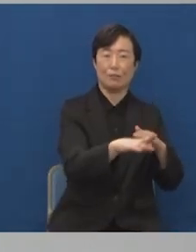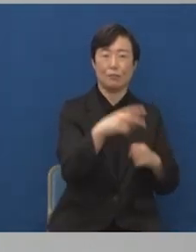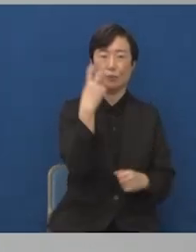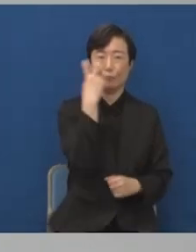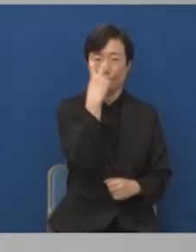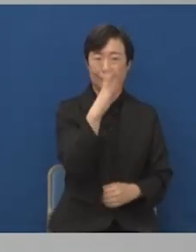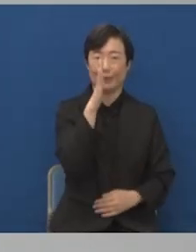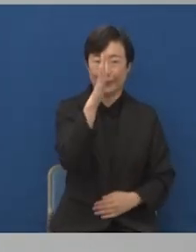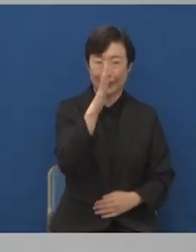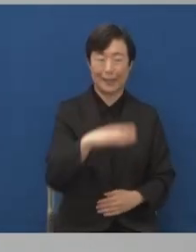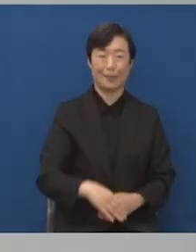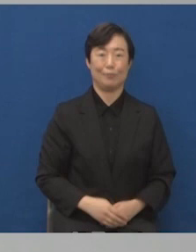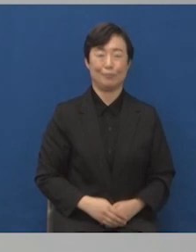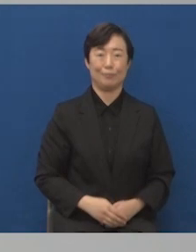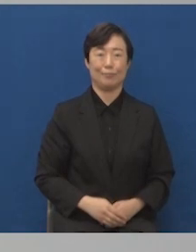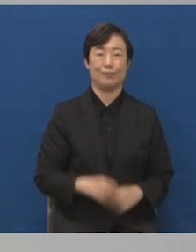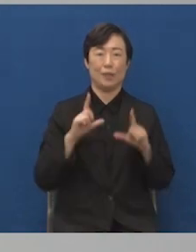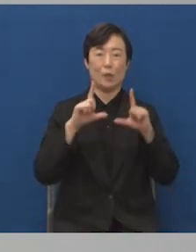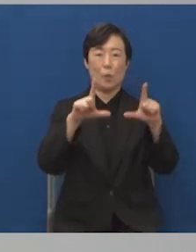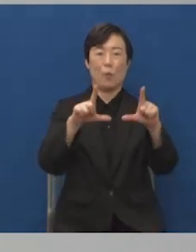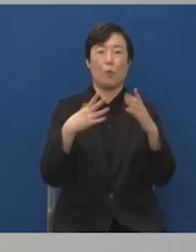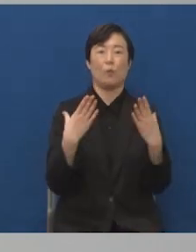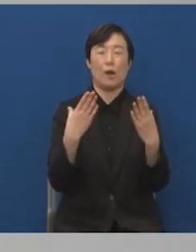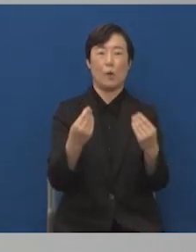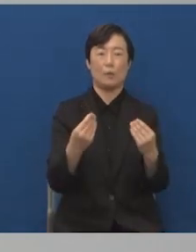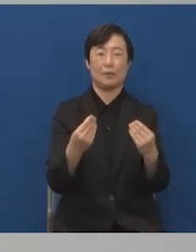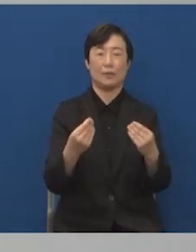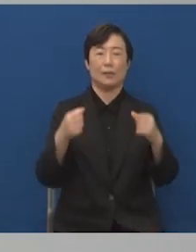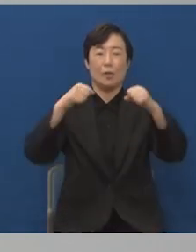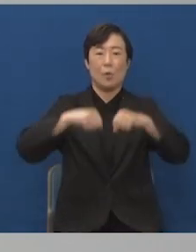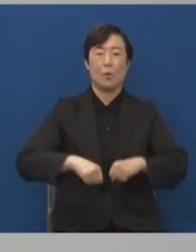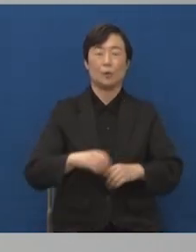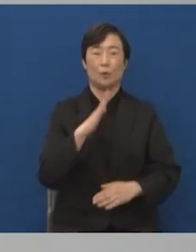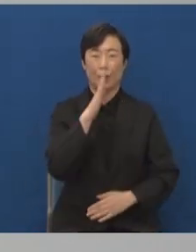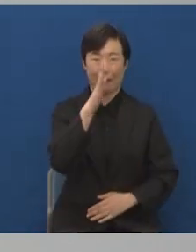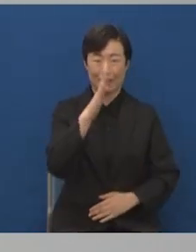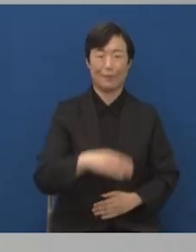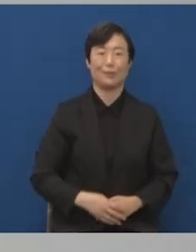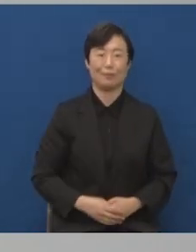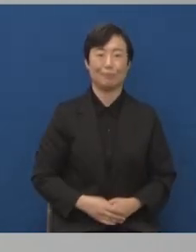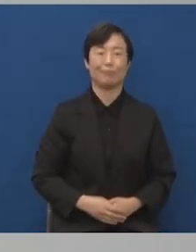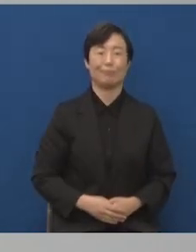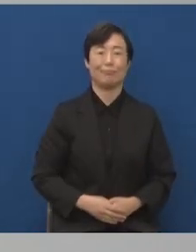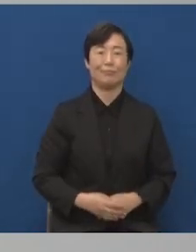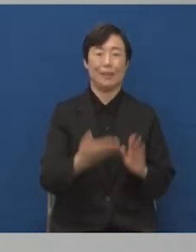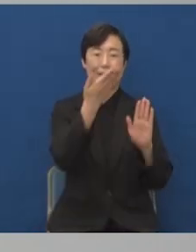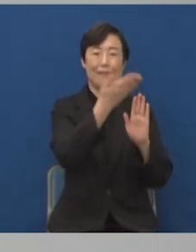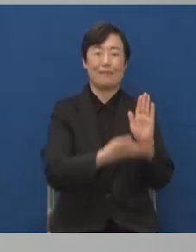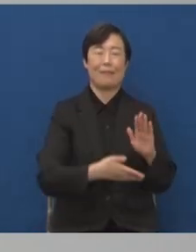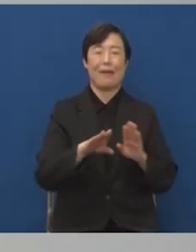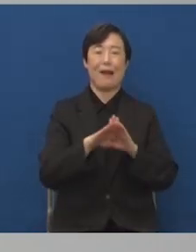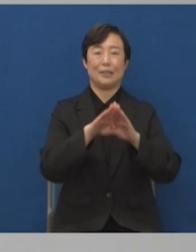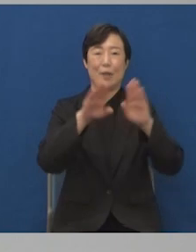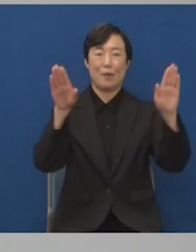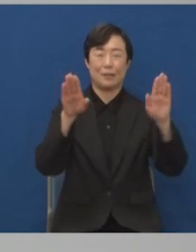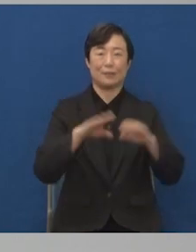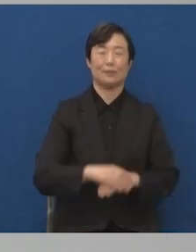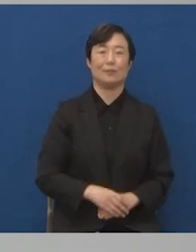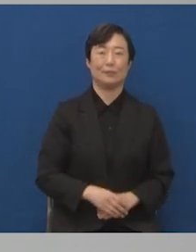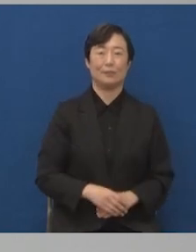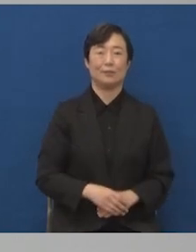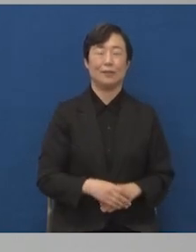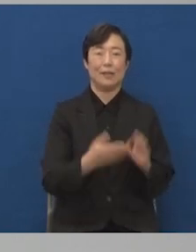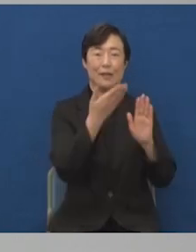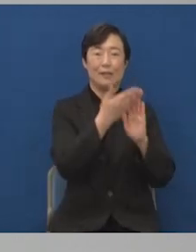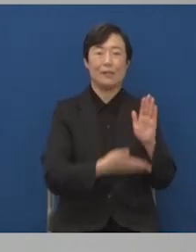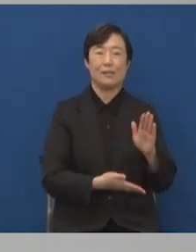以上ご報告申し上げます。ご了承願います。日程に入ります。この場合日程の追加につい